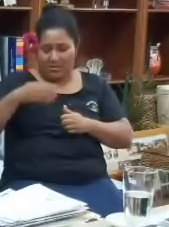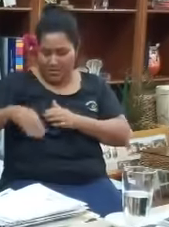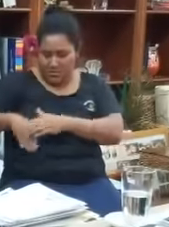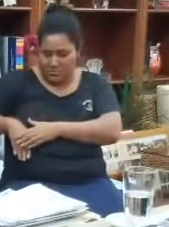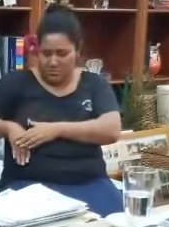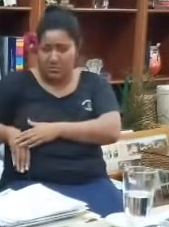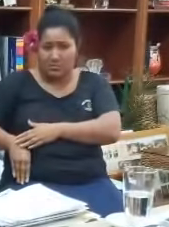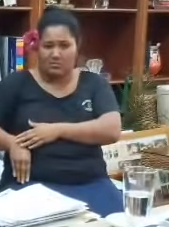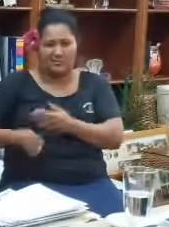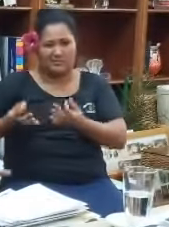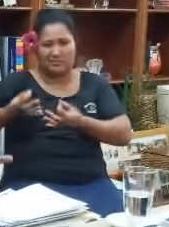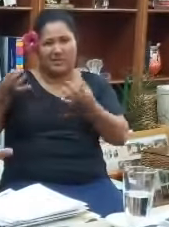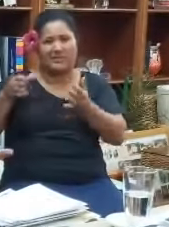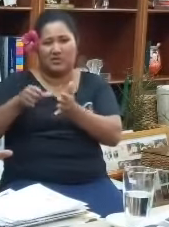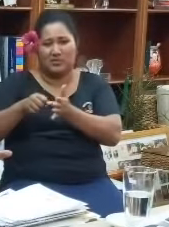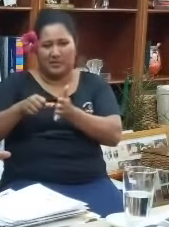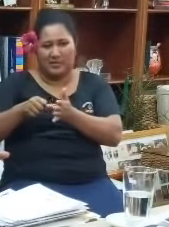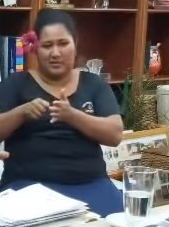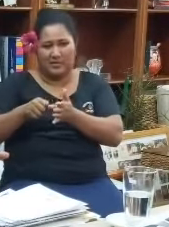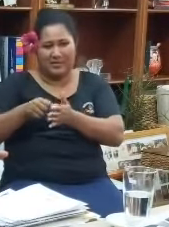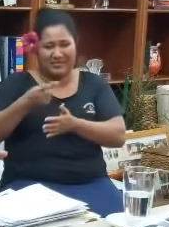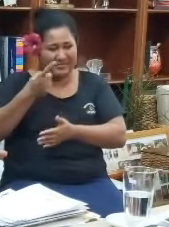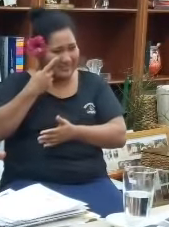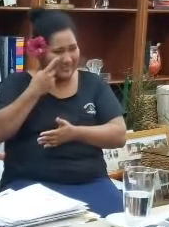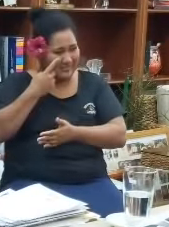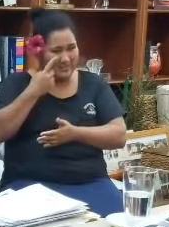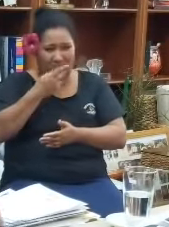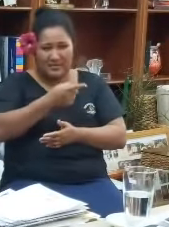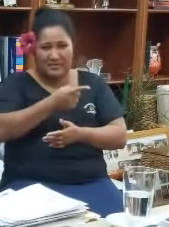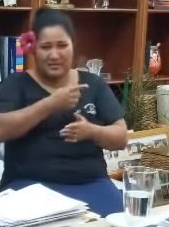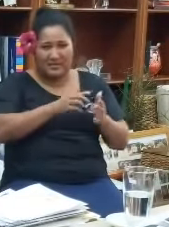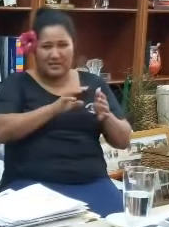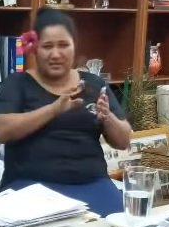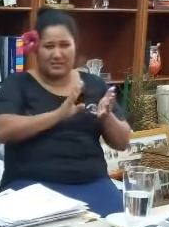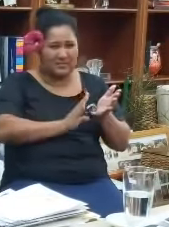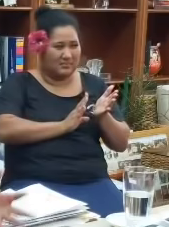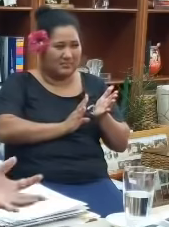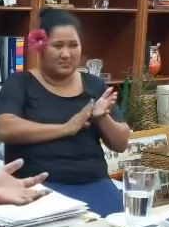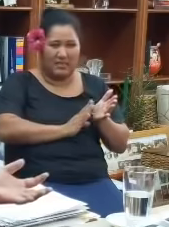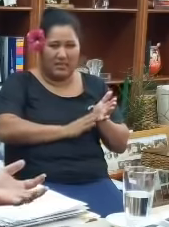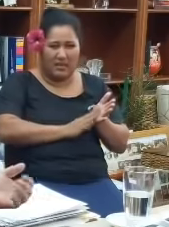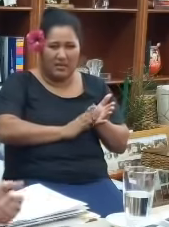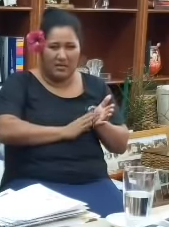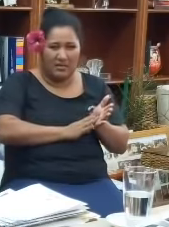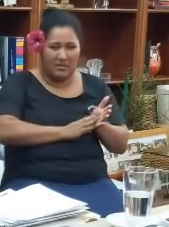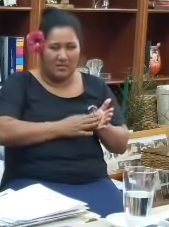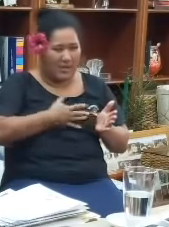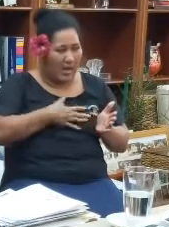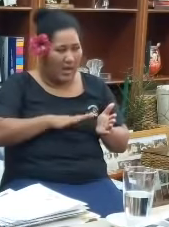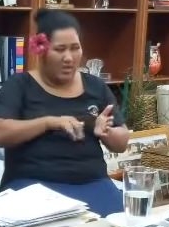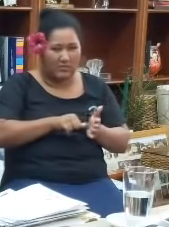ku pe a le wa ka ngi mai le kinga a wole se coupe